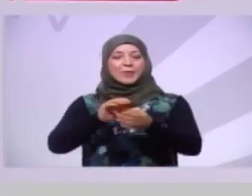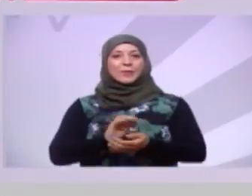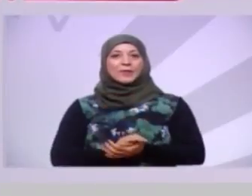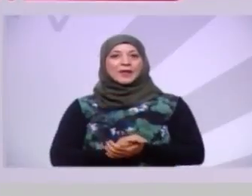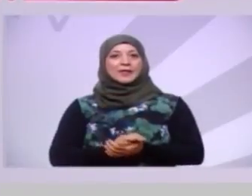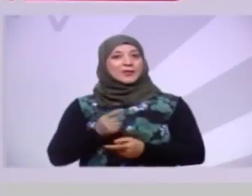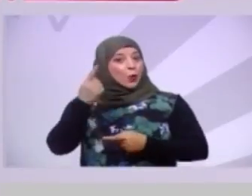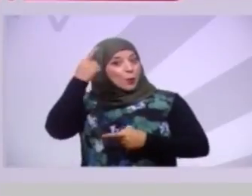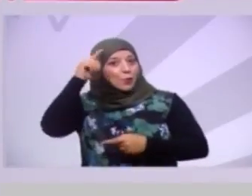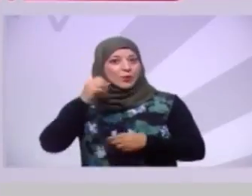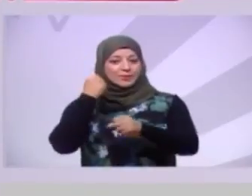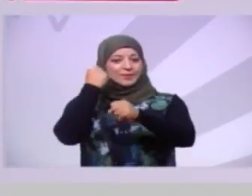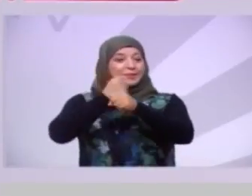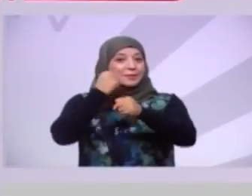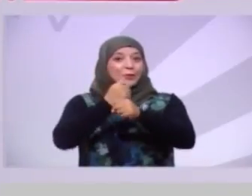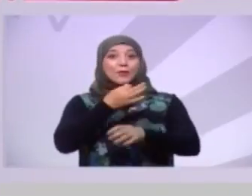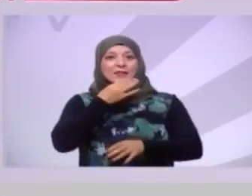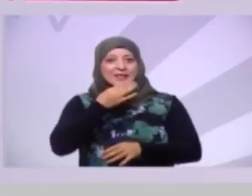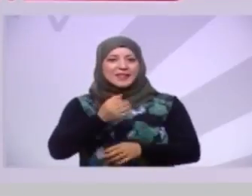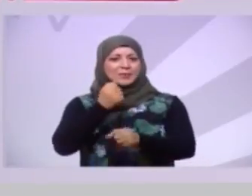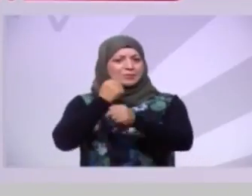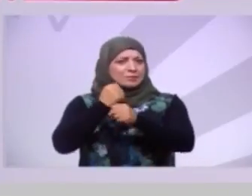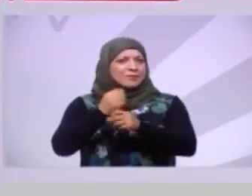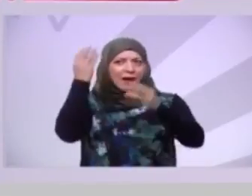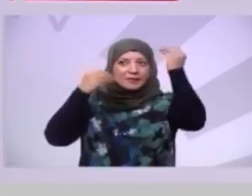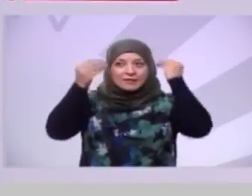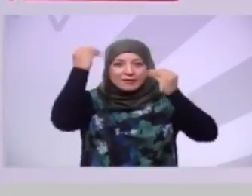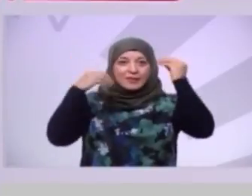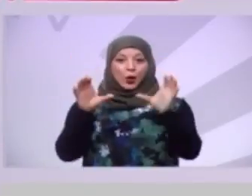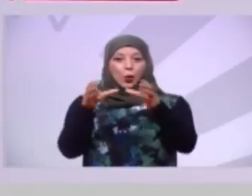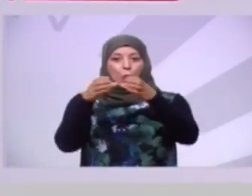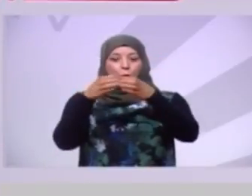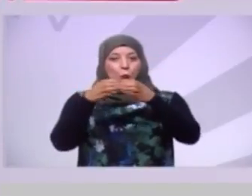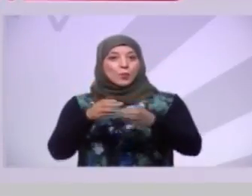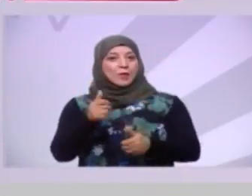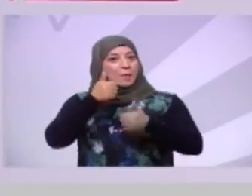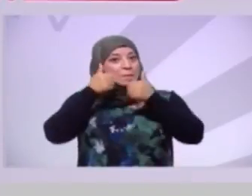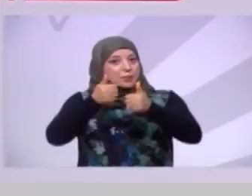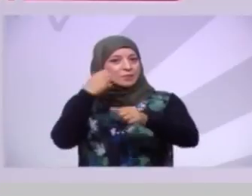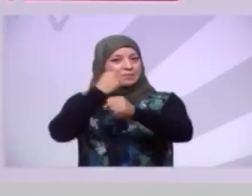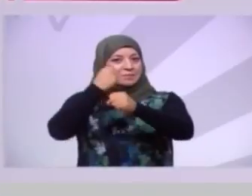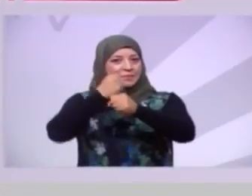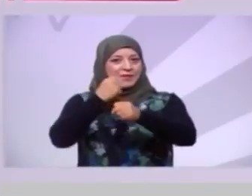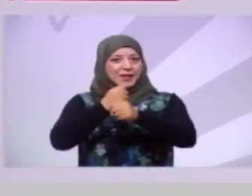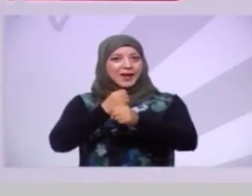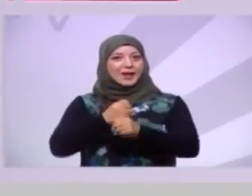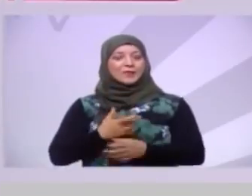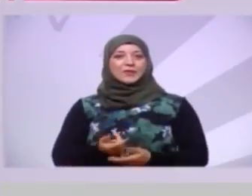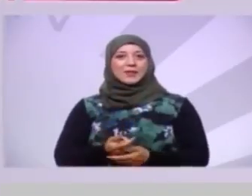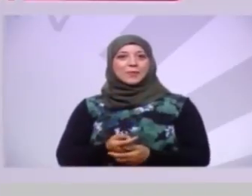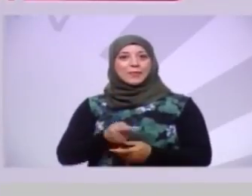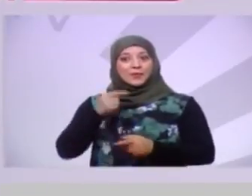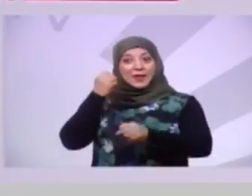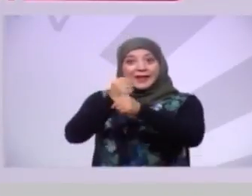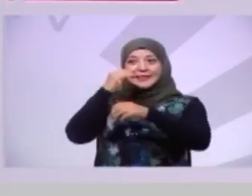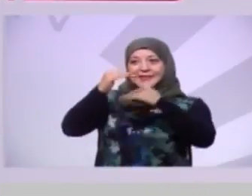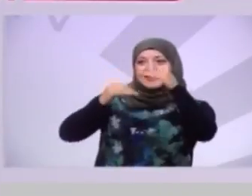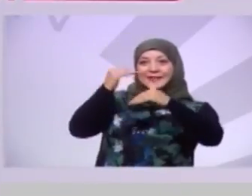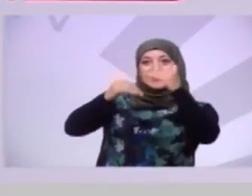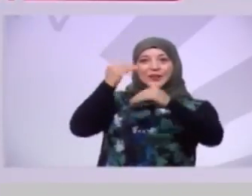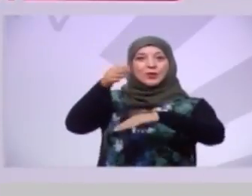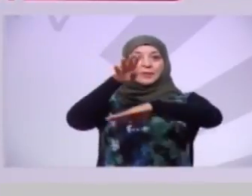وبيشتغلوا الخبرات اللي عندنا واللي عند الفريق اللي عم عاني كله عمليه التطوير اللي ب ستشهدها